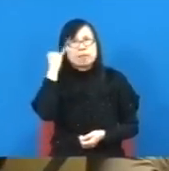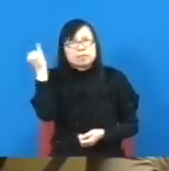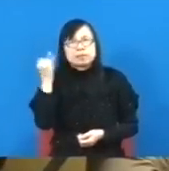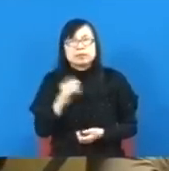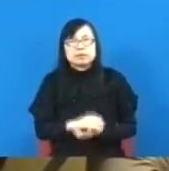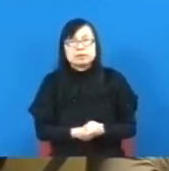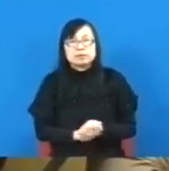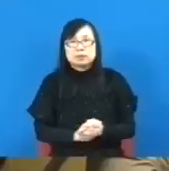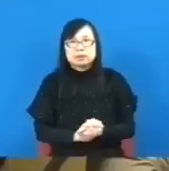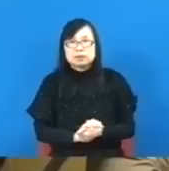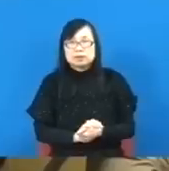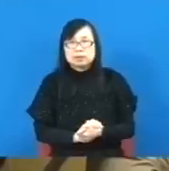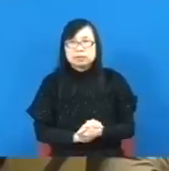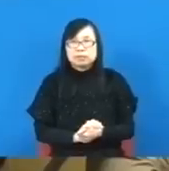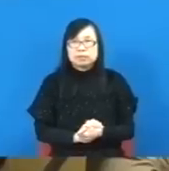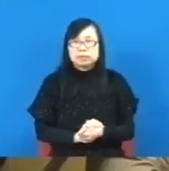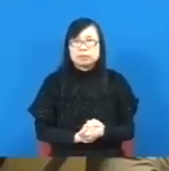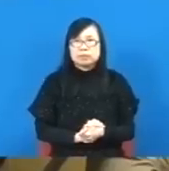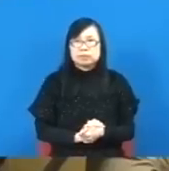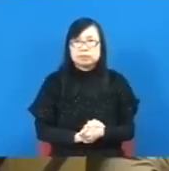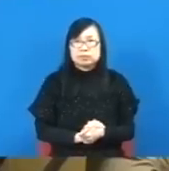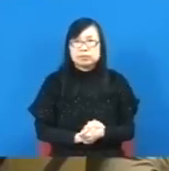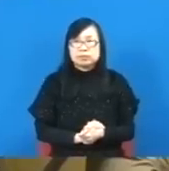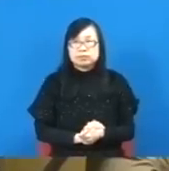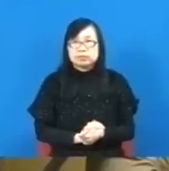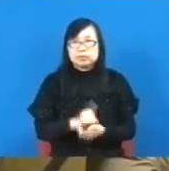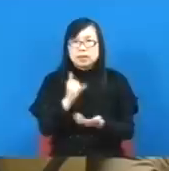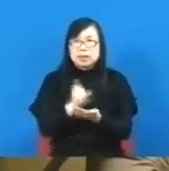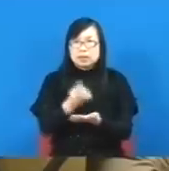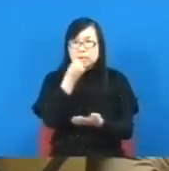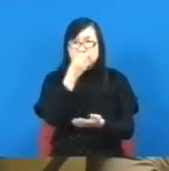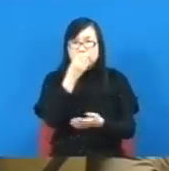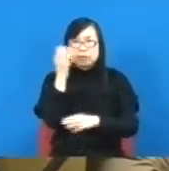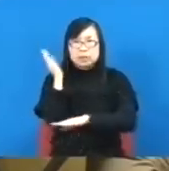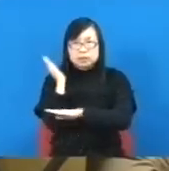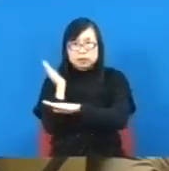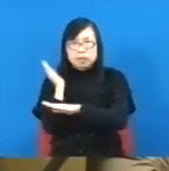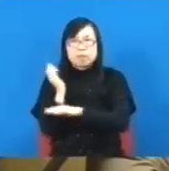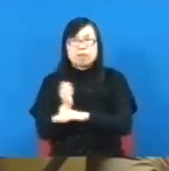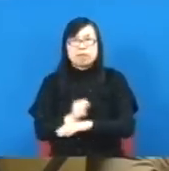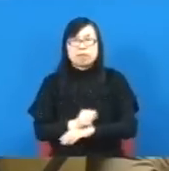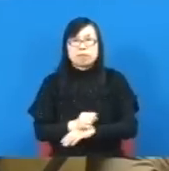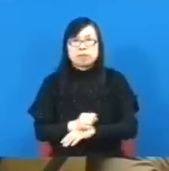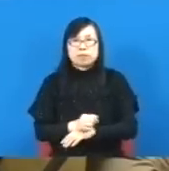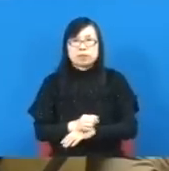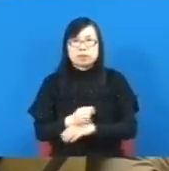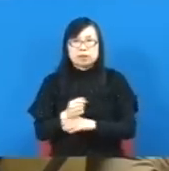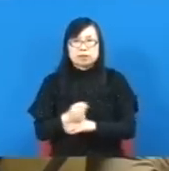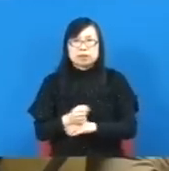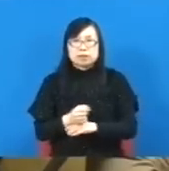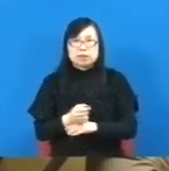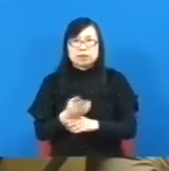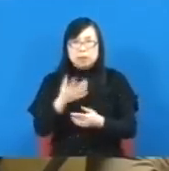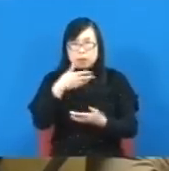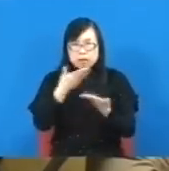即係呢個港台應該由